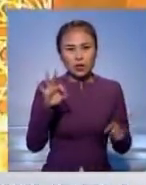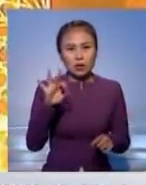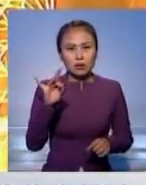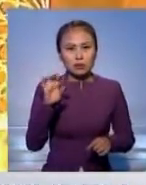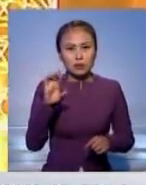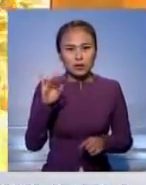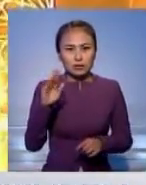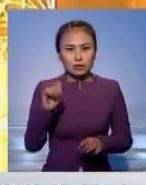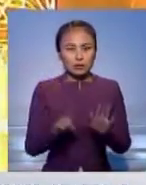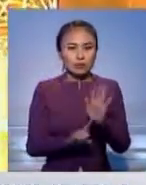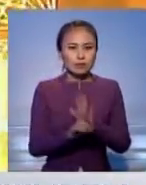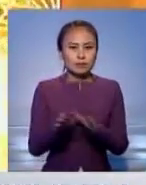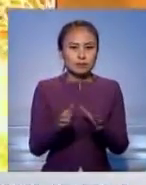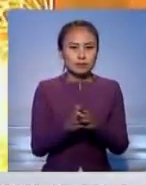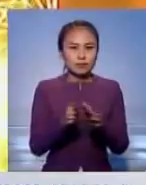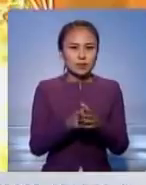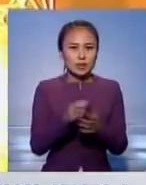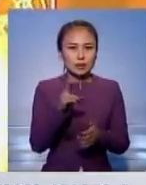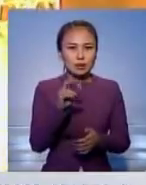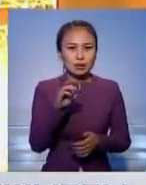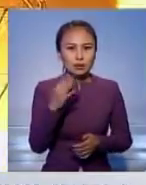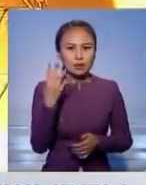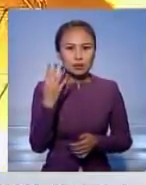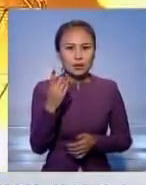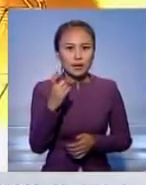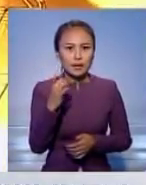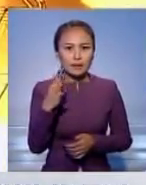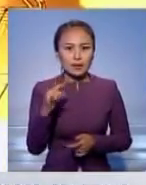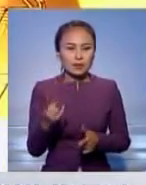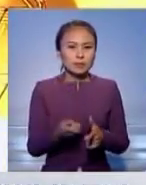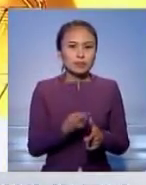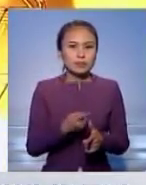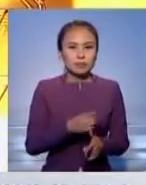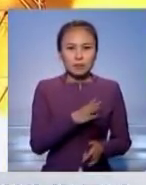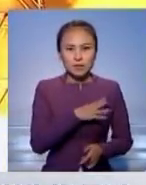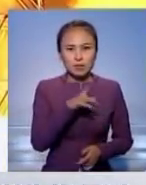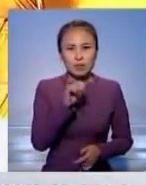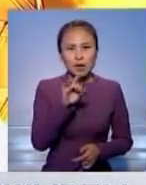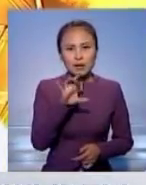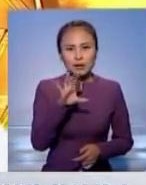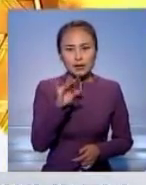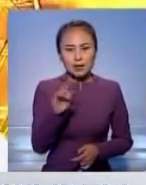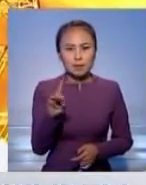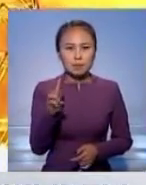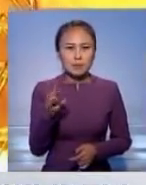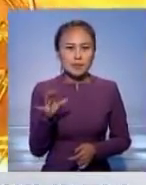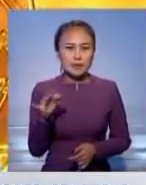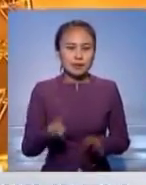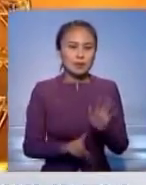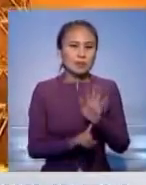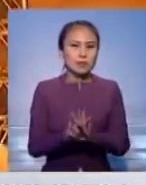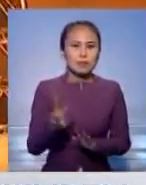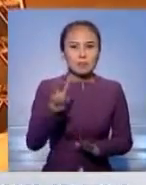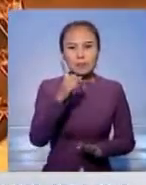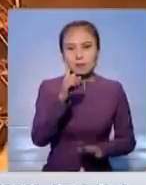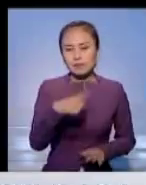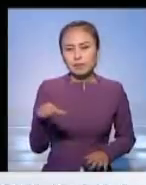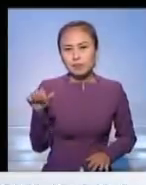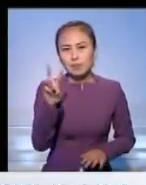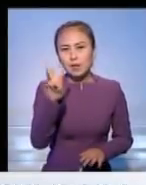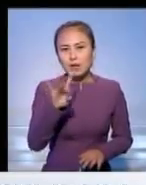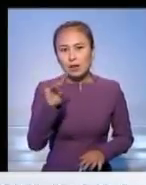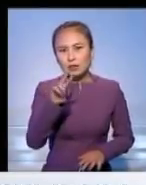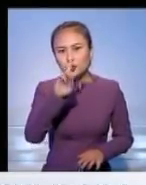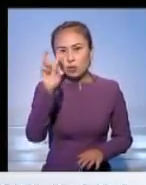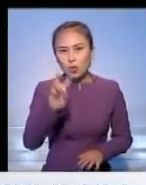орбитаға Боинг компаниясы әзірлеген Delta IV Heavy зымыраны жеткізеді. Паркер миссиясының құны 1,5 миллиард доллар, ол 7 жылға